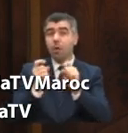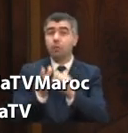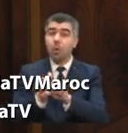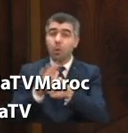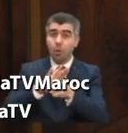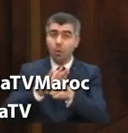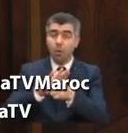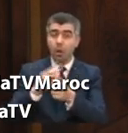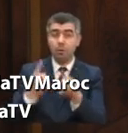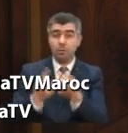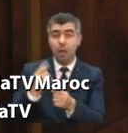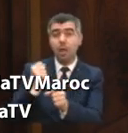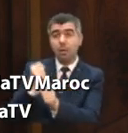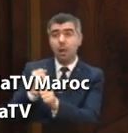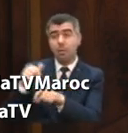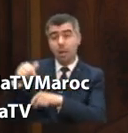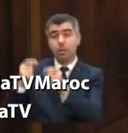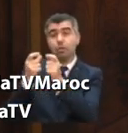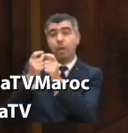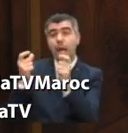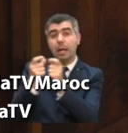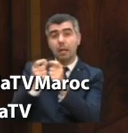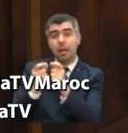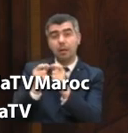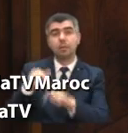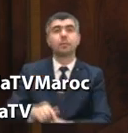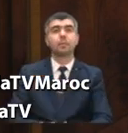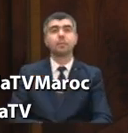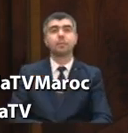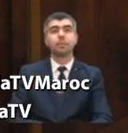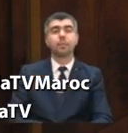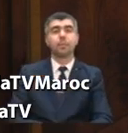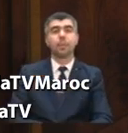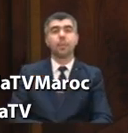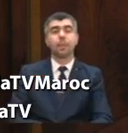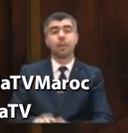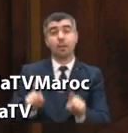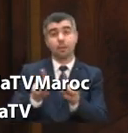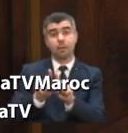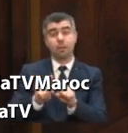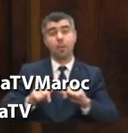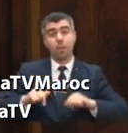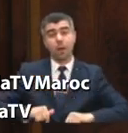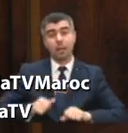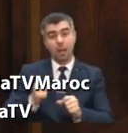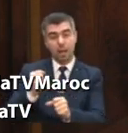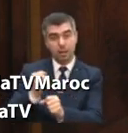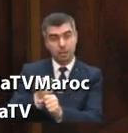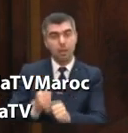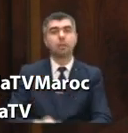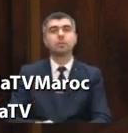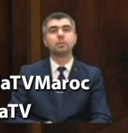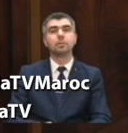إصابة داخل الوحدات الإنتاجية والخدماتية التي استمرت في نشاطها، وضعت كل من وزارة الشغل والإدماج